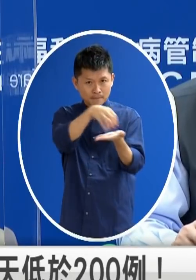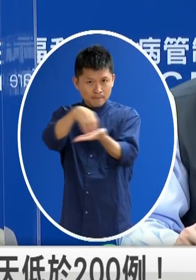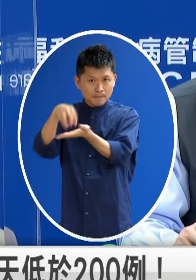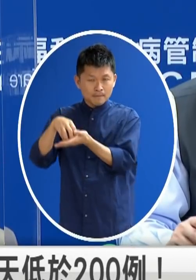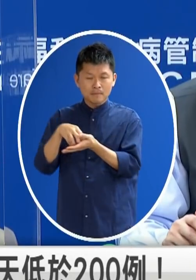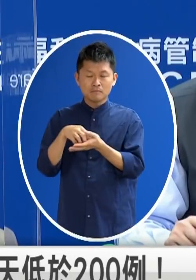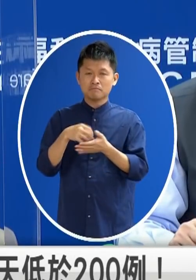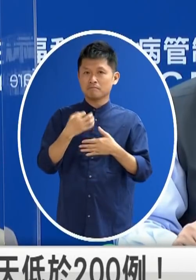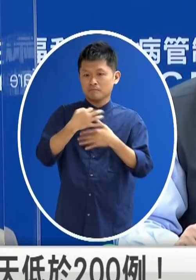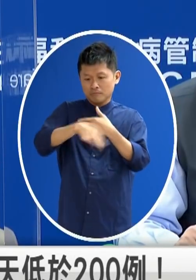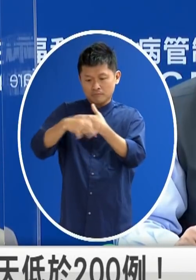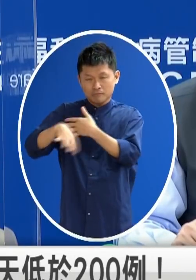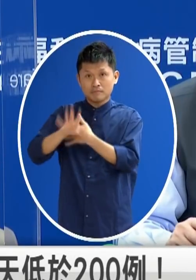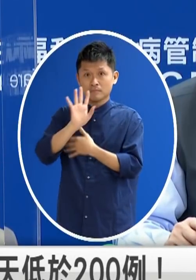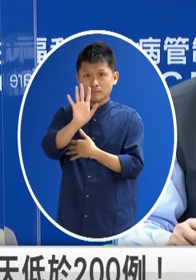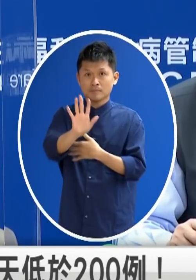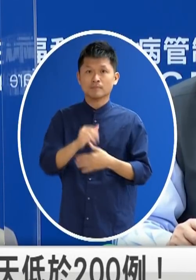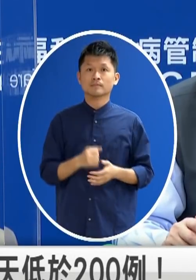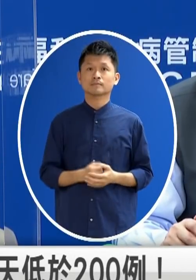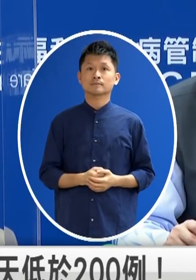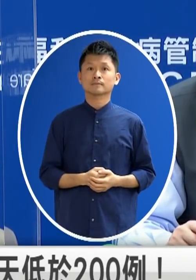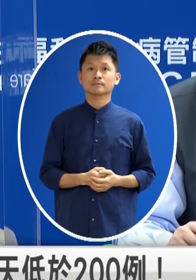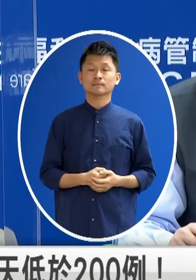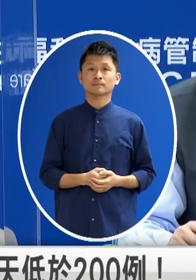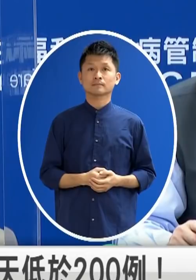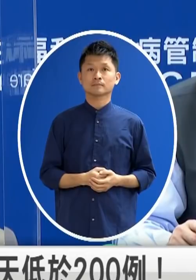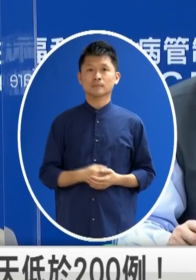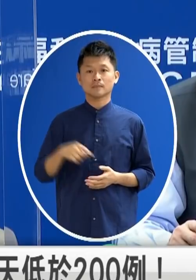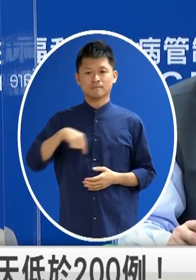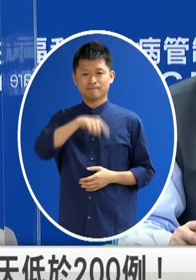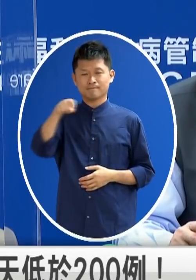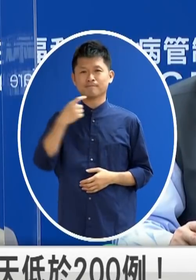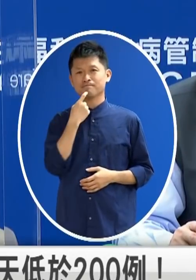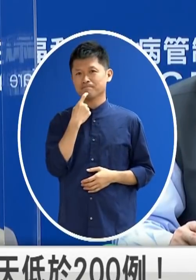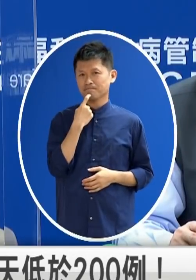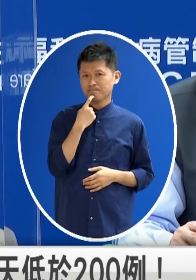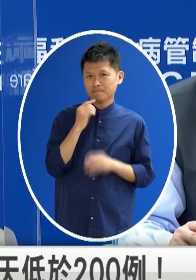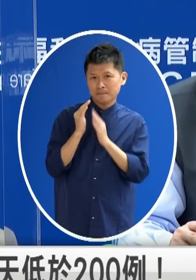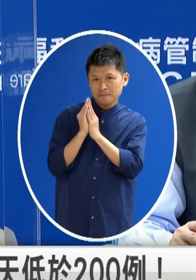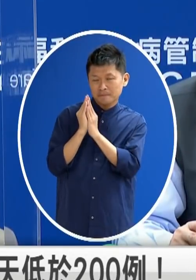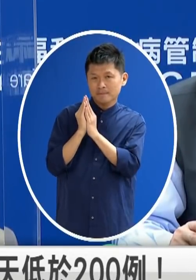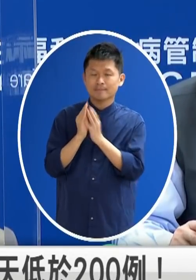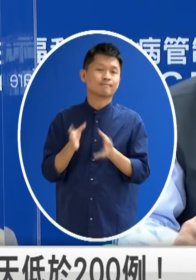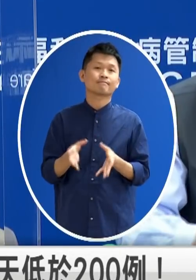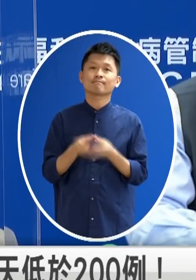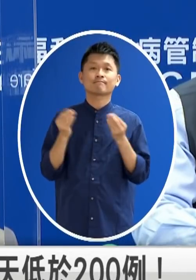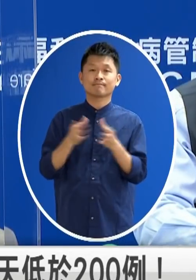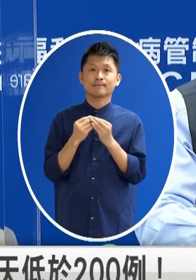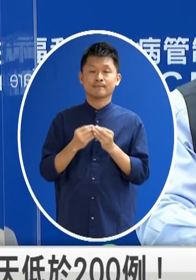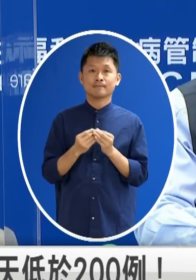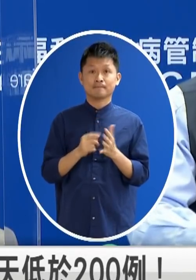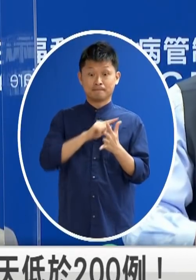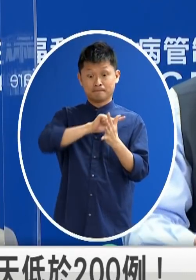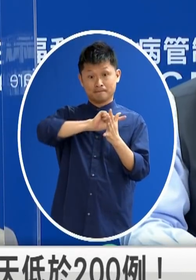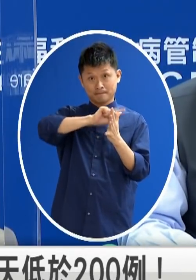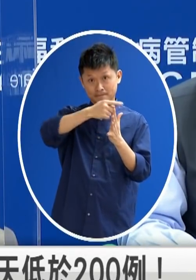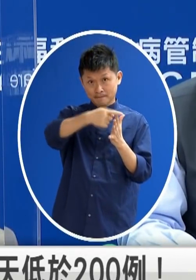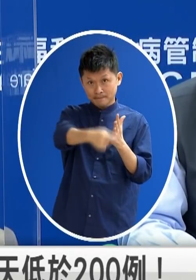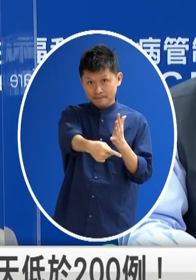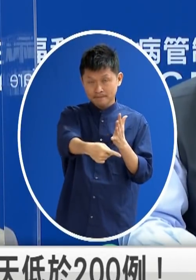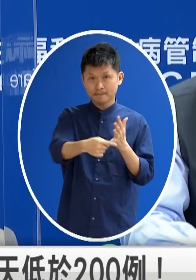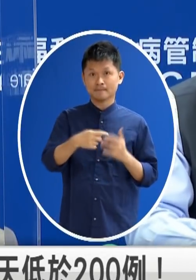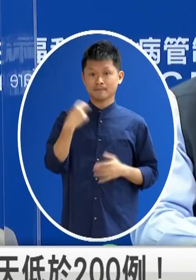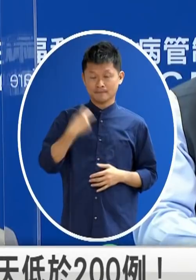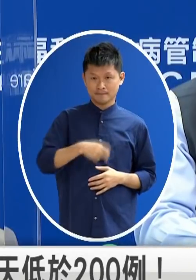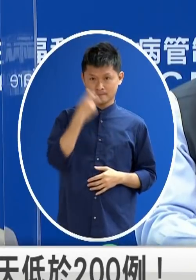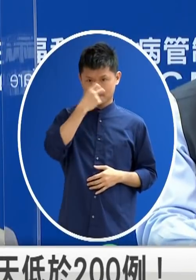备，所以对于相关的一些过多的揣测也没有必要，我们会照着程序